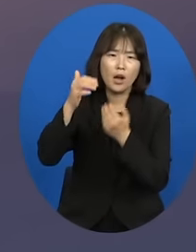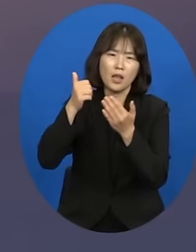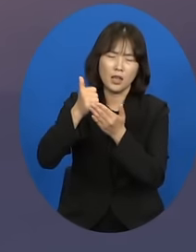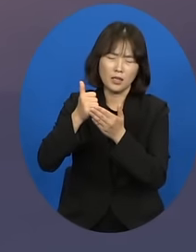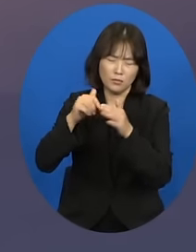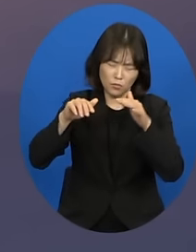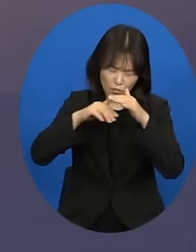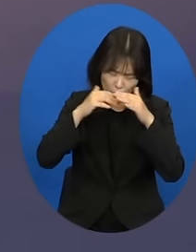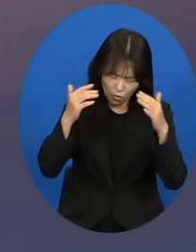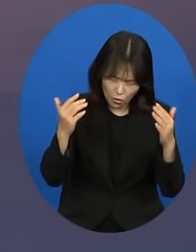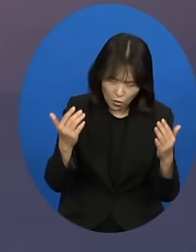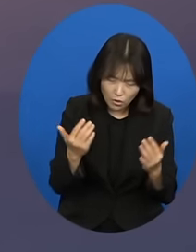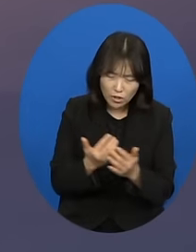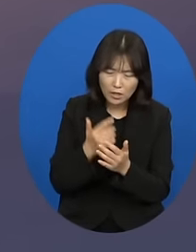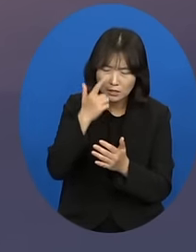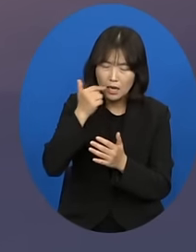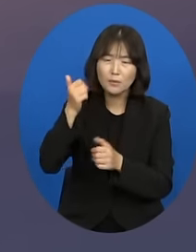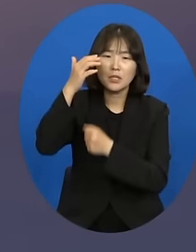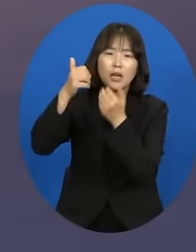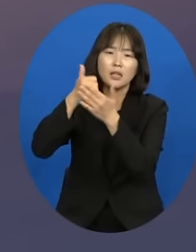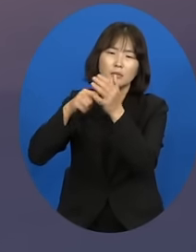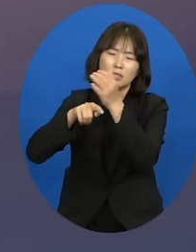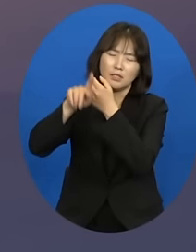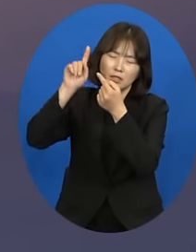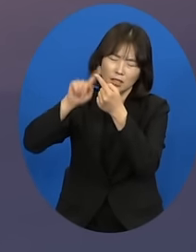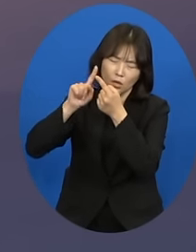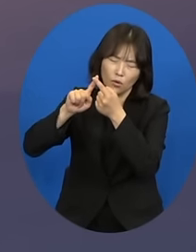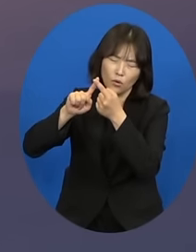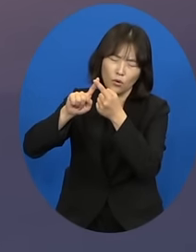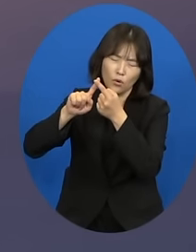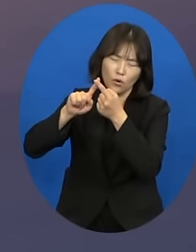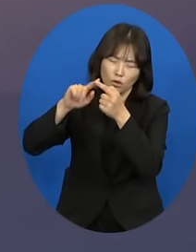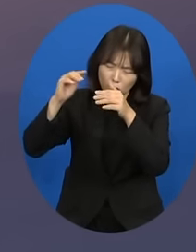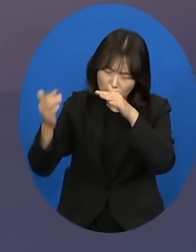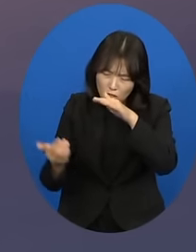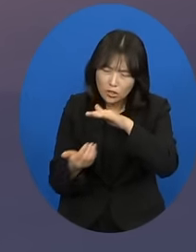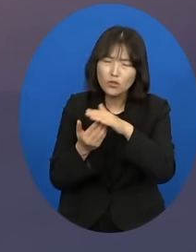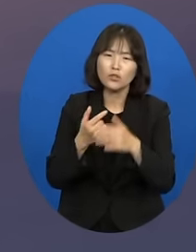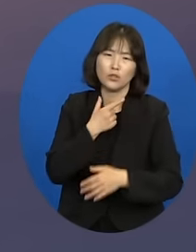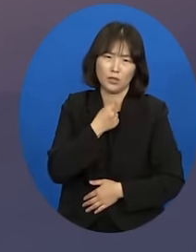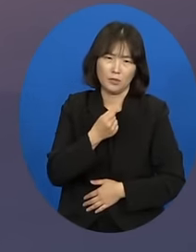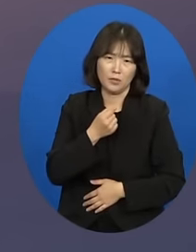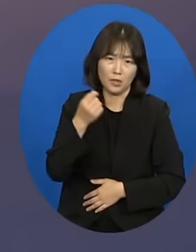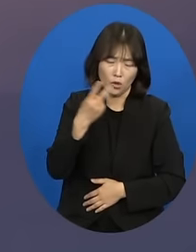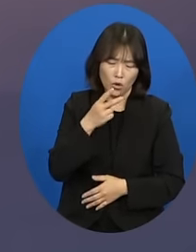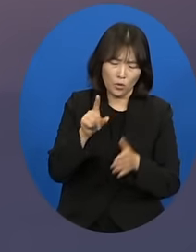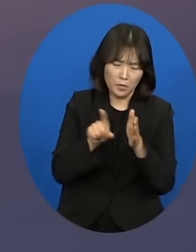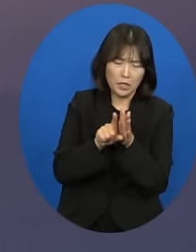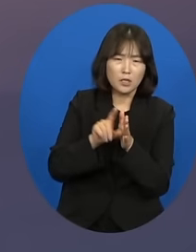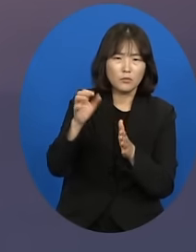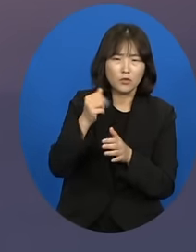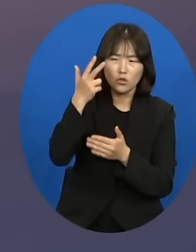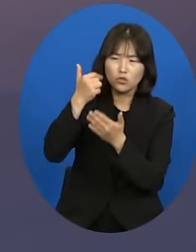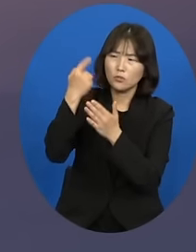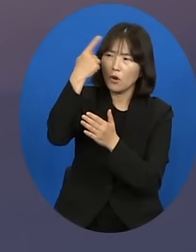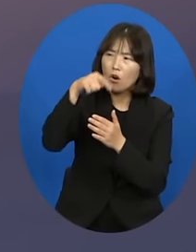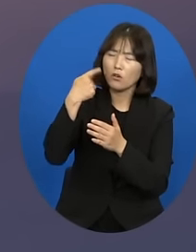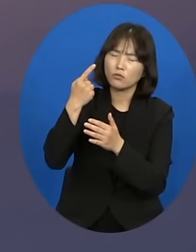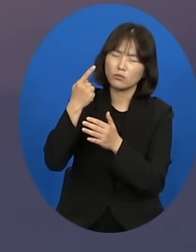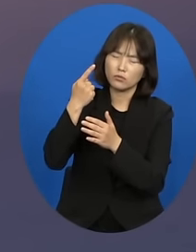것이 아버지 하나님의 뜻대로 되기를 원합니다. 그리고 저는 믿음으로 주님의 얼굴을